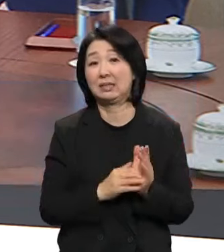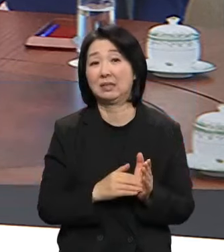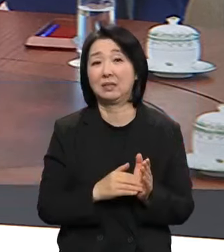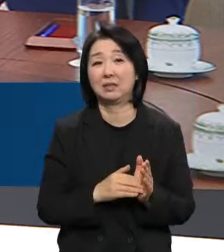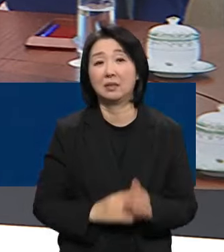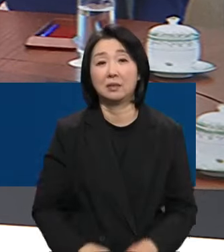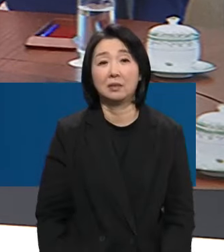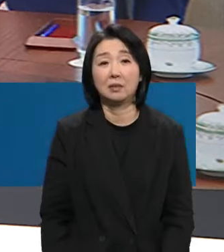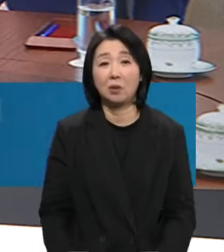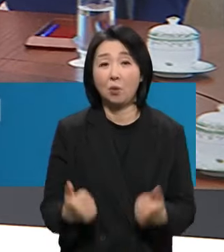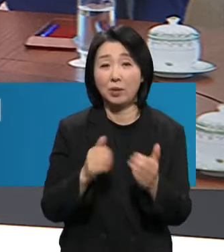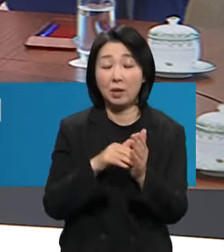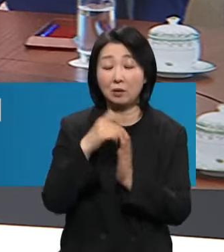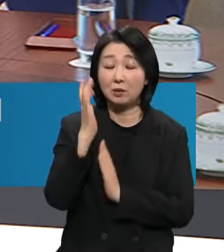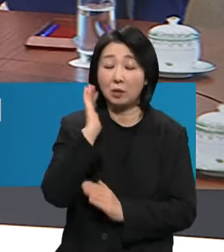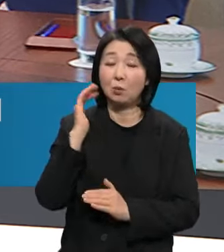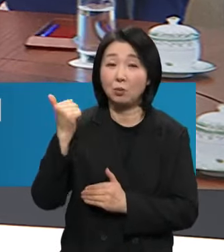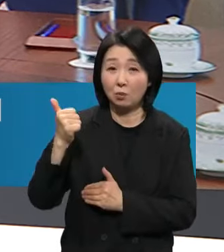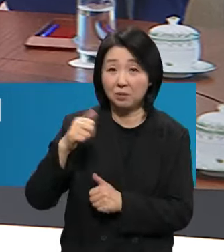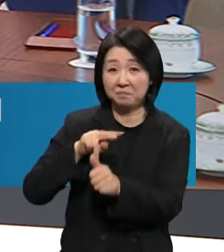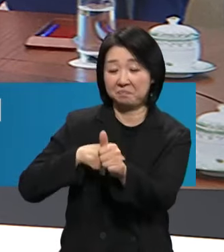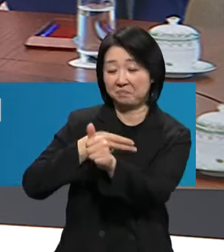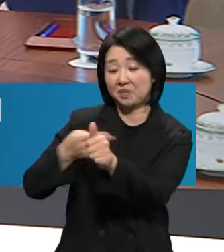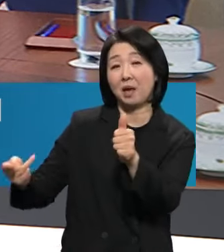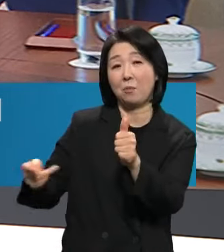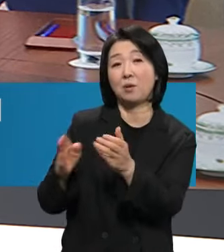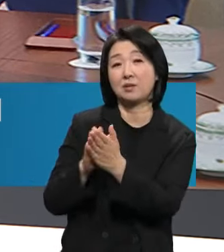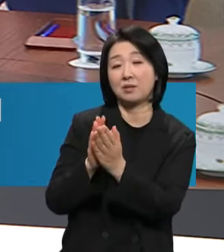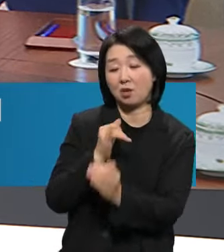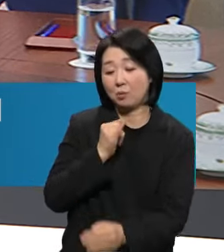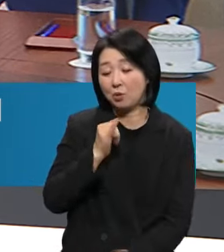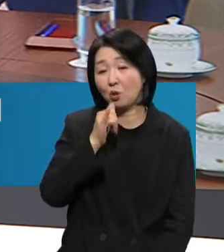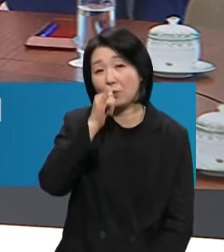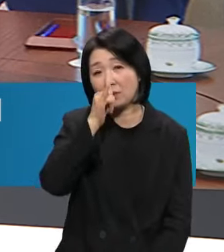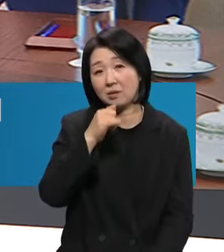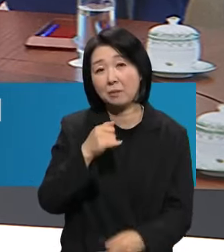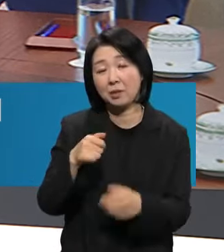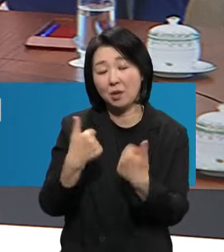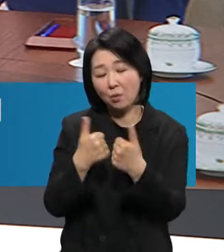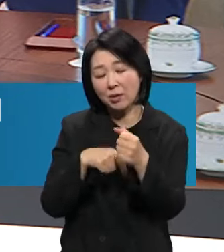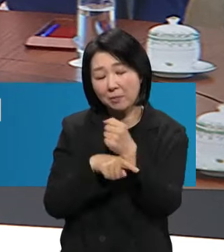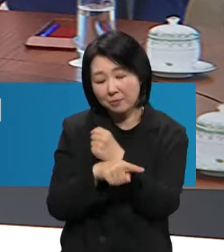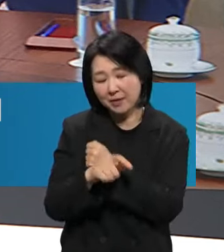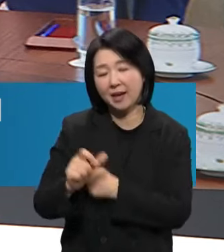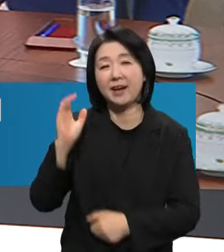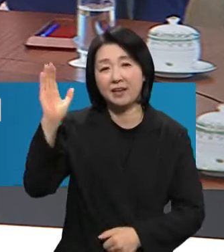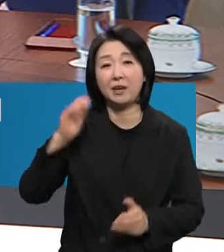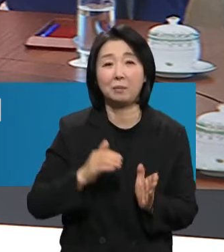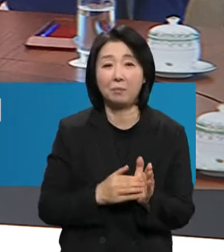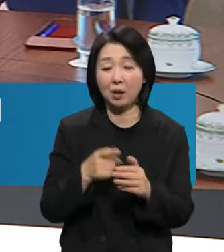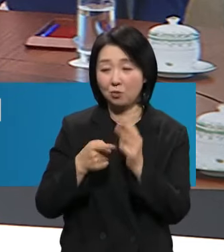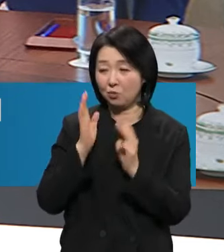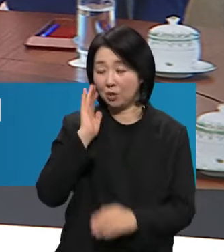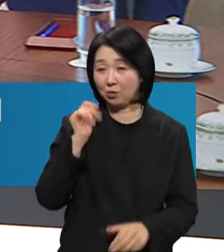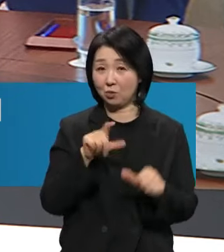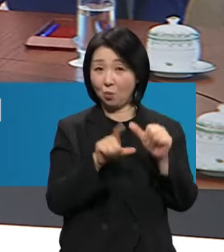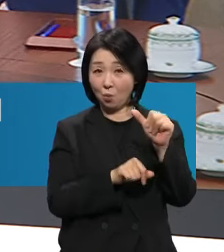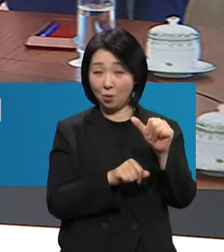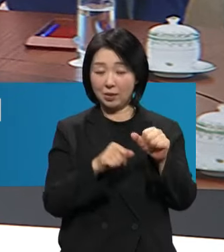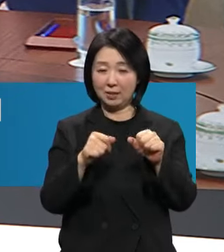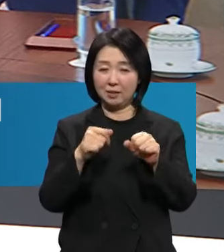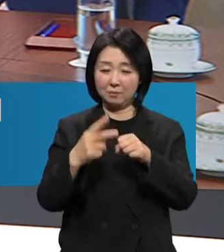대통령실 참모들은 직접 언론 인터뷰에 나서서 회담의 의미를 강조하기도 했는데요. 윤 대통령이 다음 달 취임